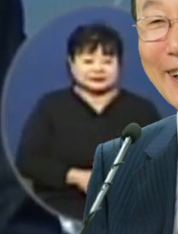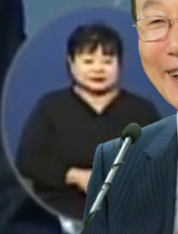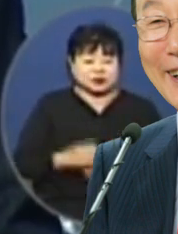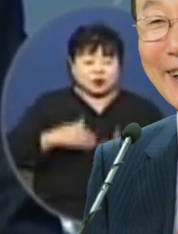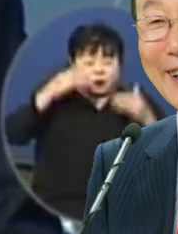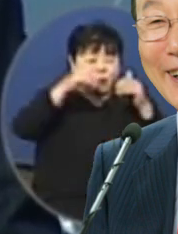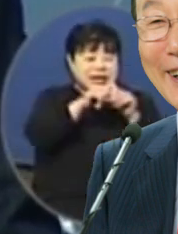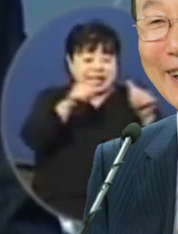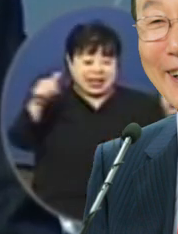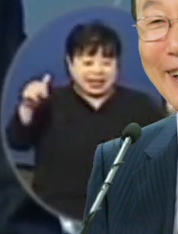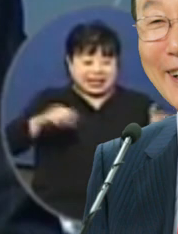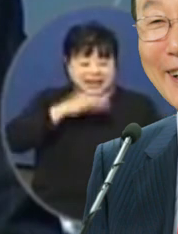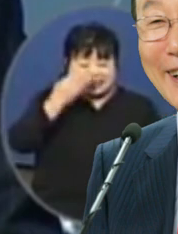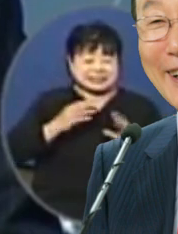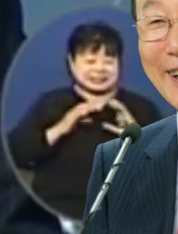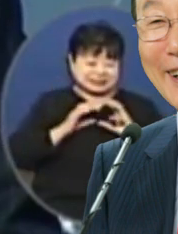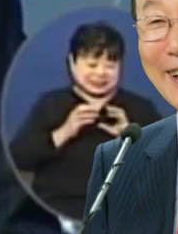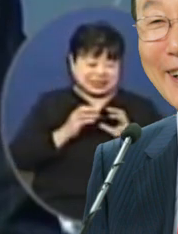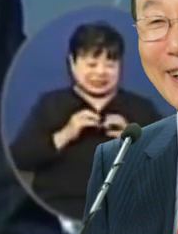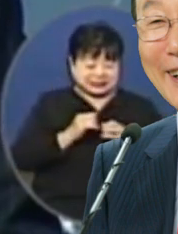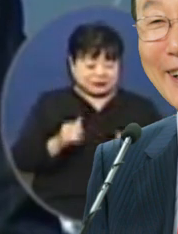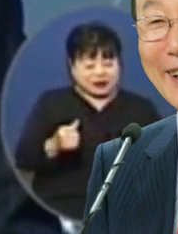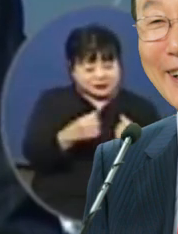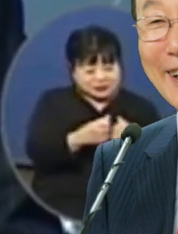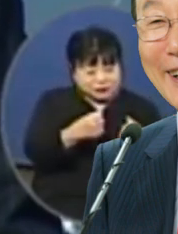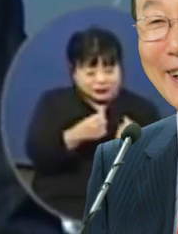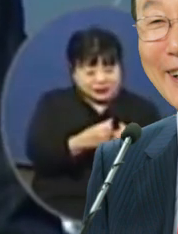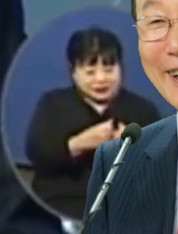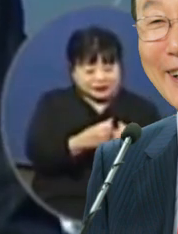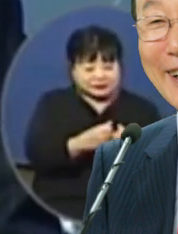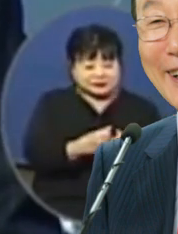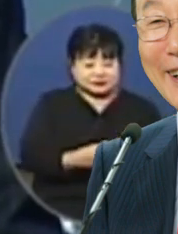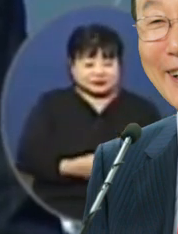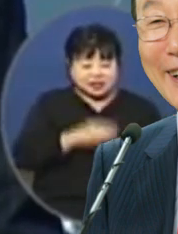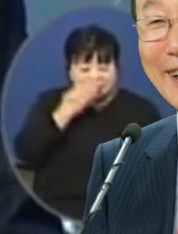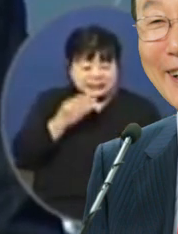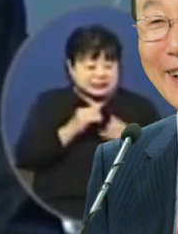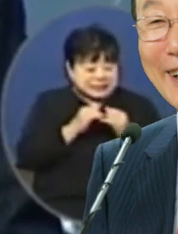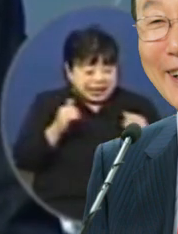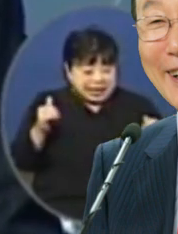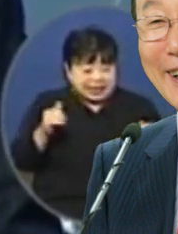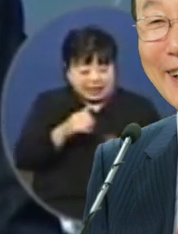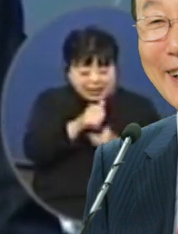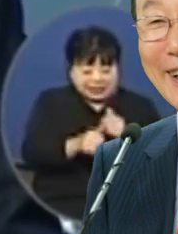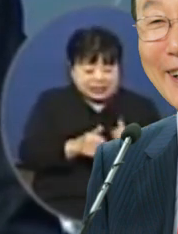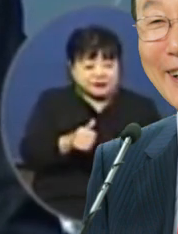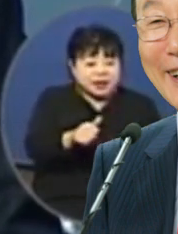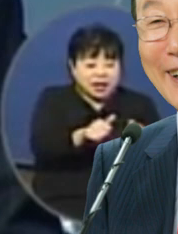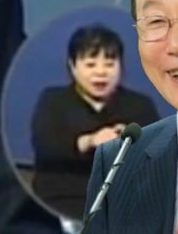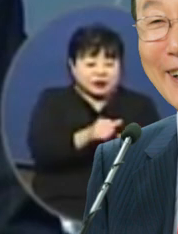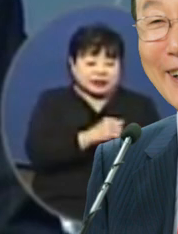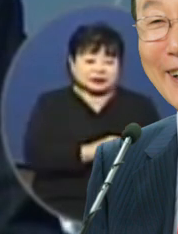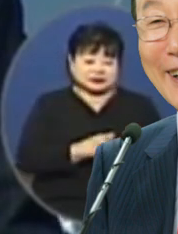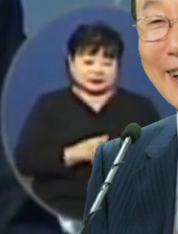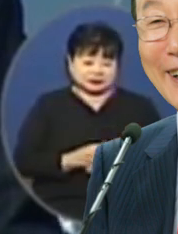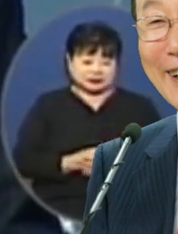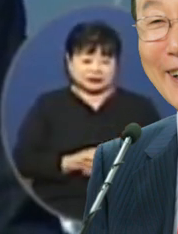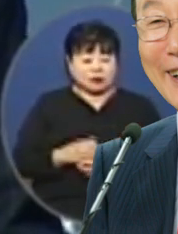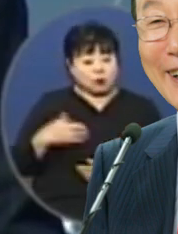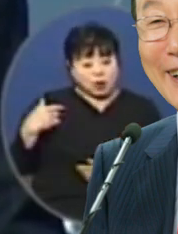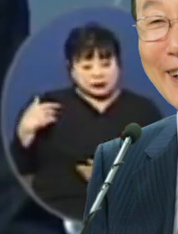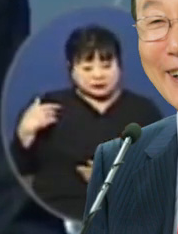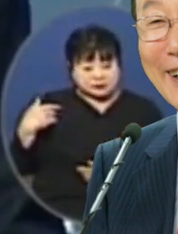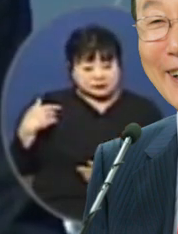골리앗이 이스라엘 백성과 싸울 때 이스라엘이 하나님이 함께 계신 것을